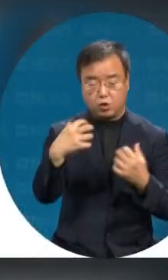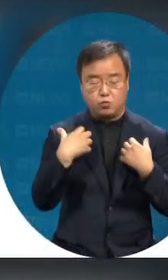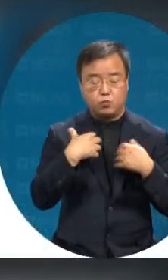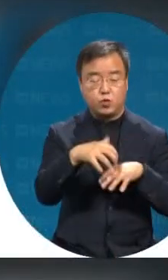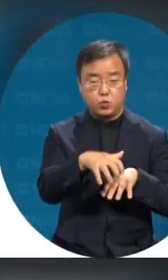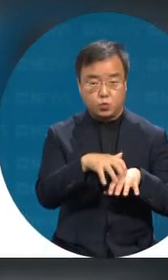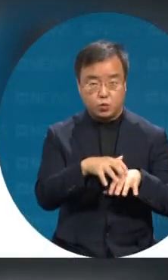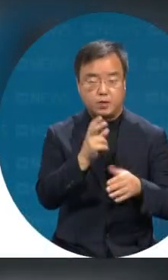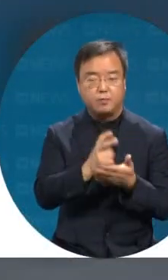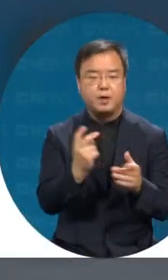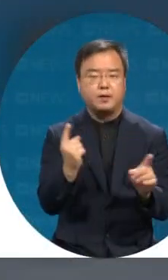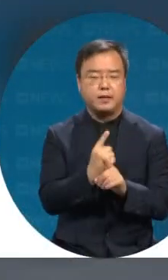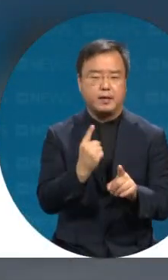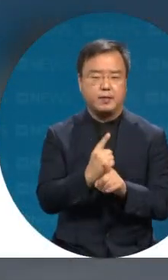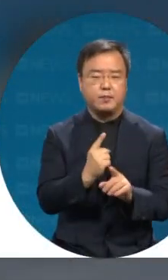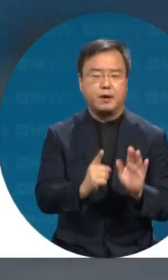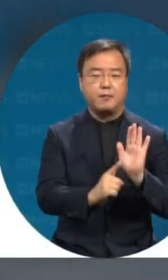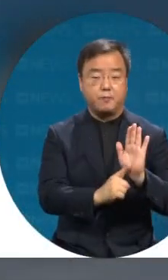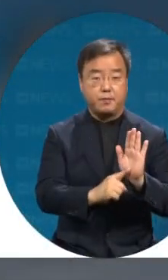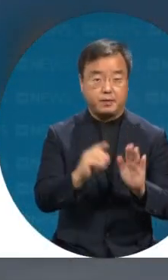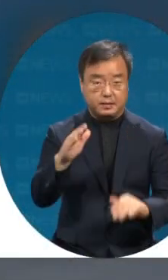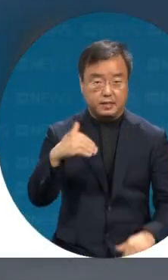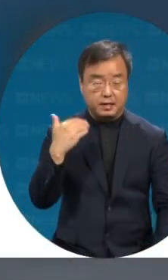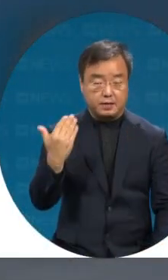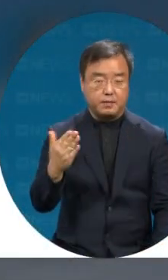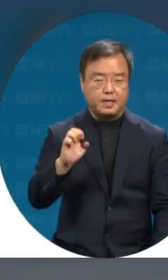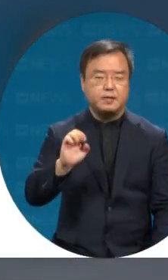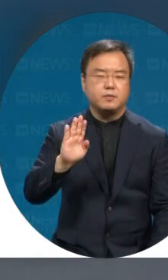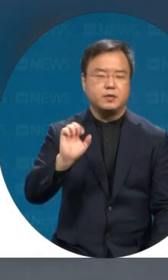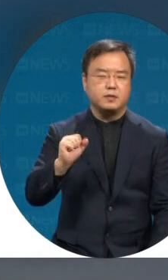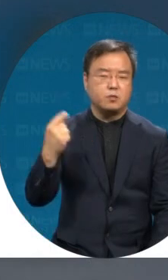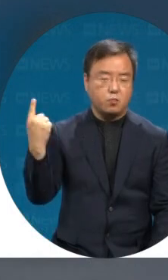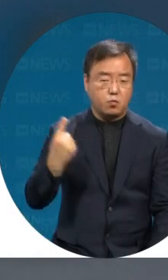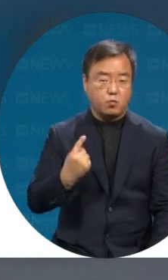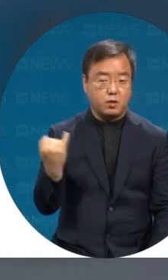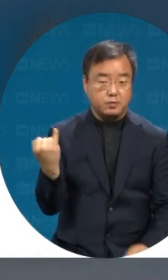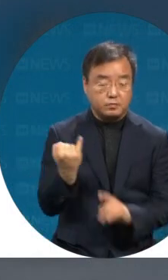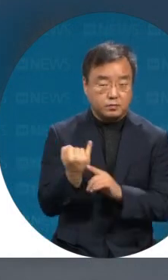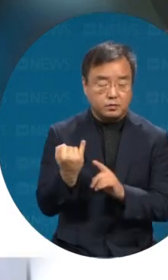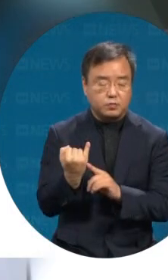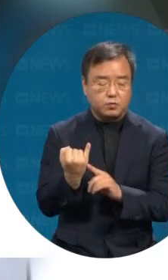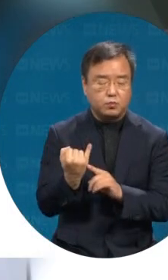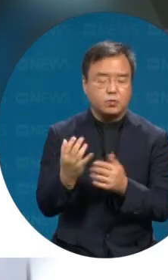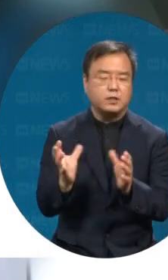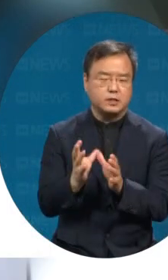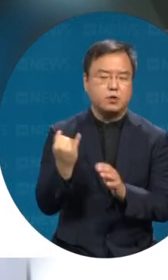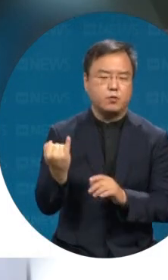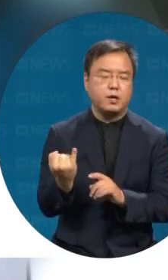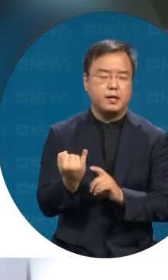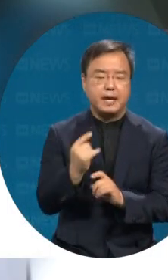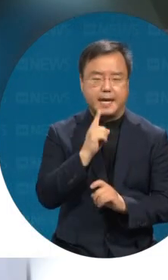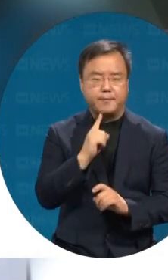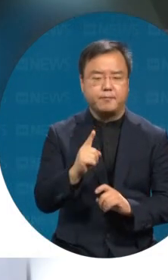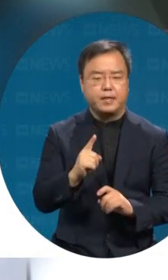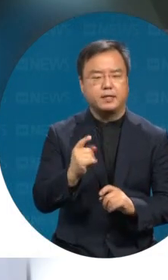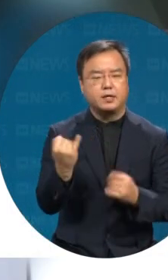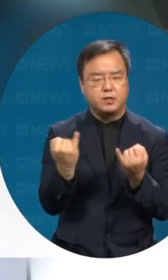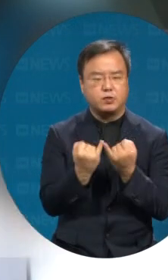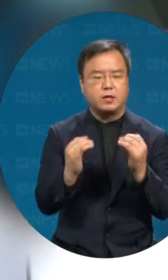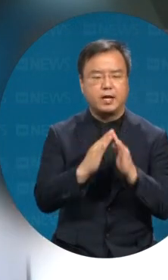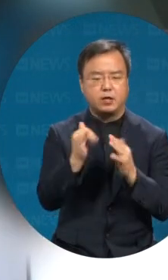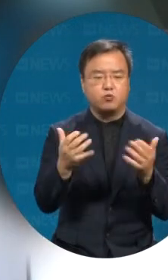직후 EBS 뉴스에 출연한 김현숙 여성가족부 장관은 여성 정책의 효율적 집행을 위해서라도 꼭 필요한 조치였다고